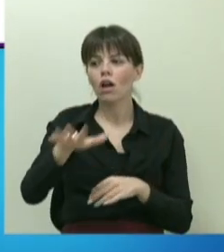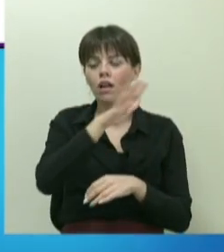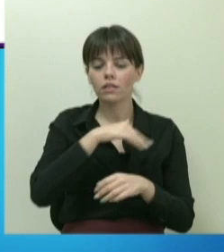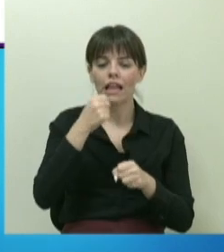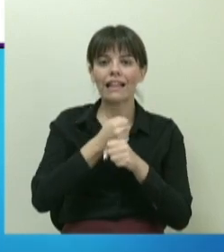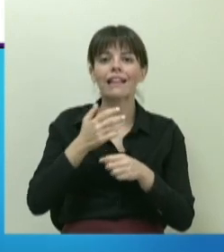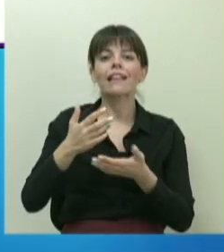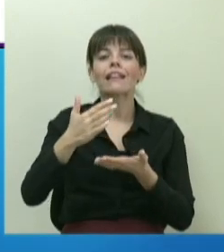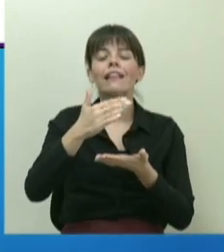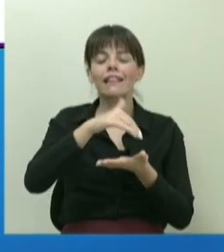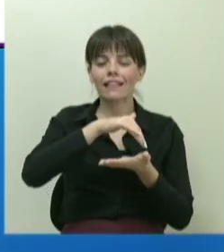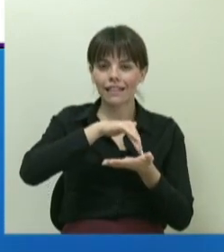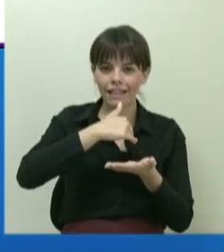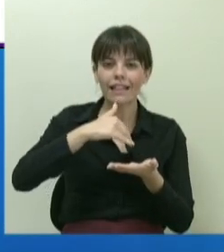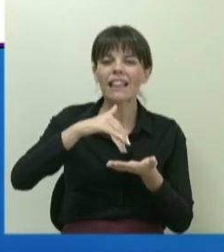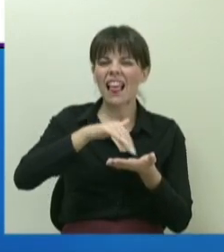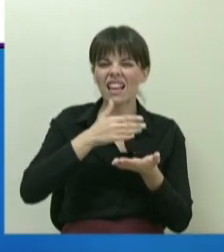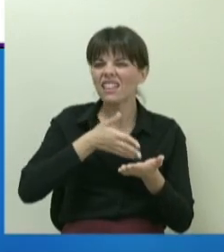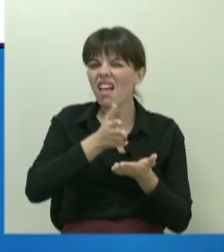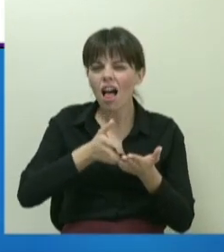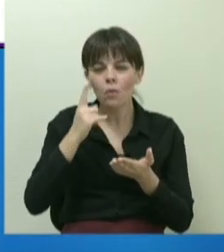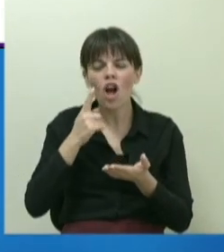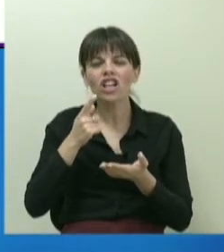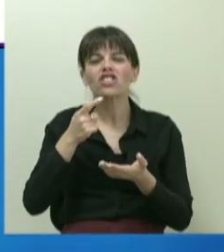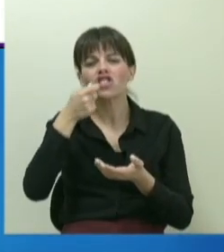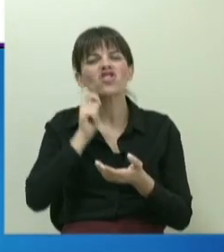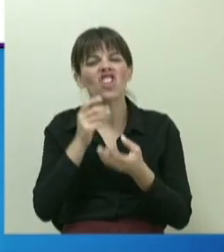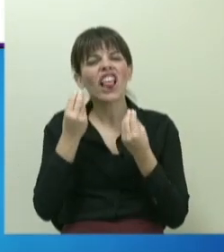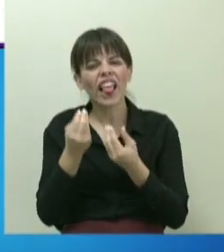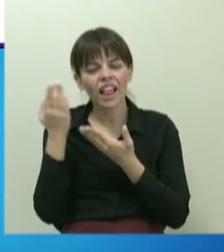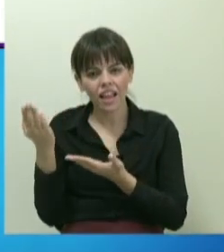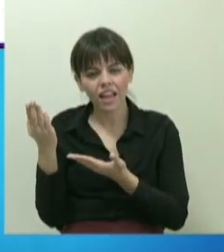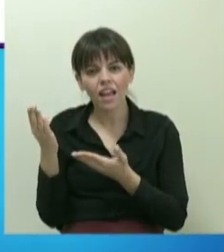gelir dağılımı son derece iyi. Çin'de de iyi ama